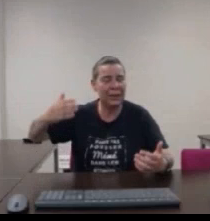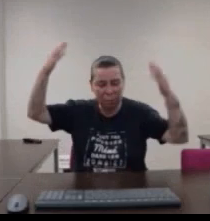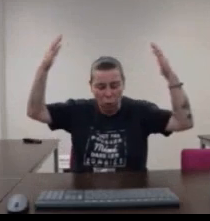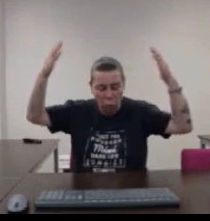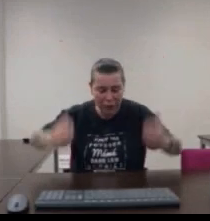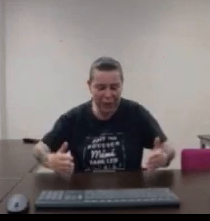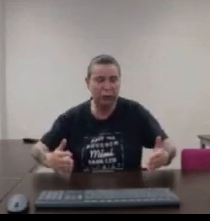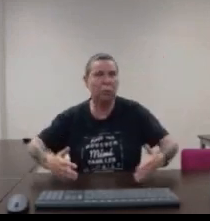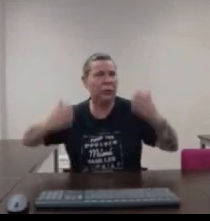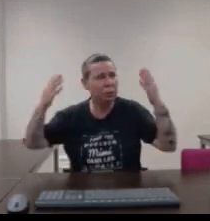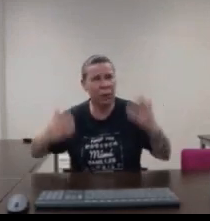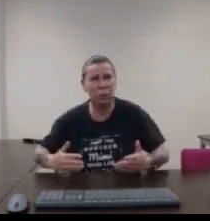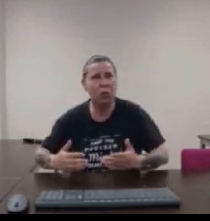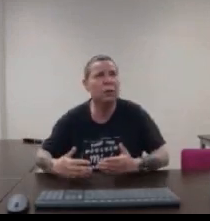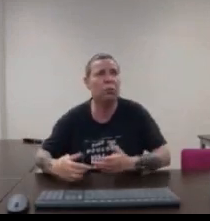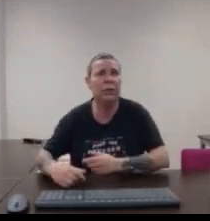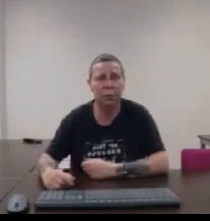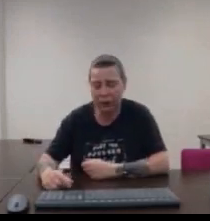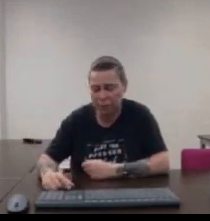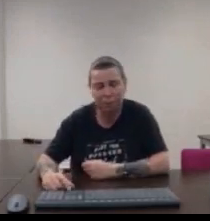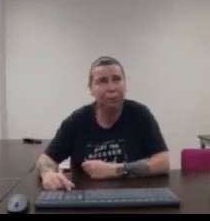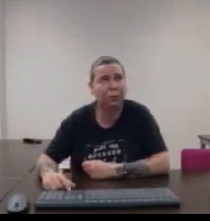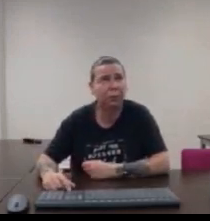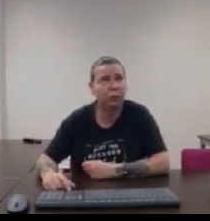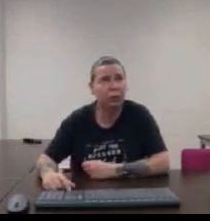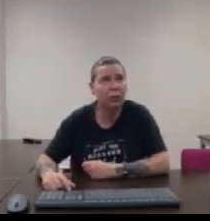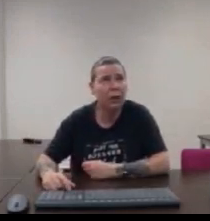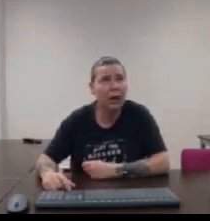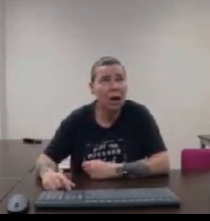homogène et qui est le moins direct possible pour être le moins éblouissant possible.